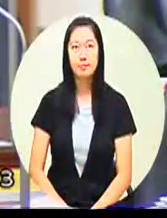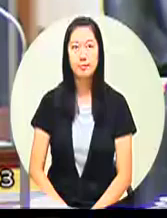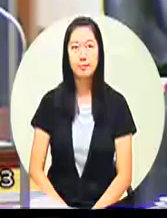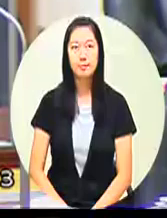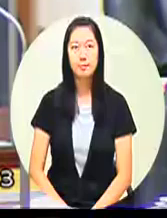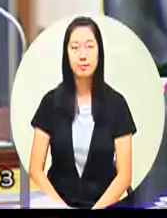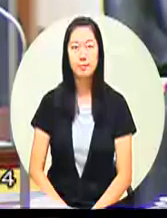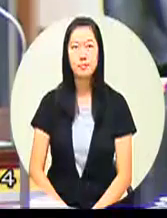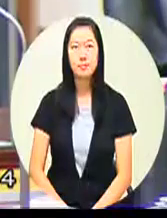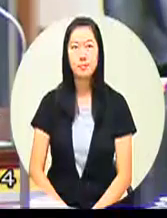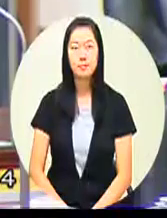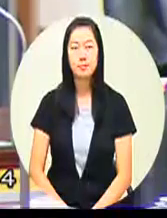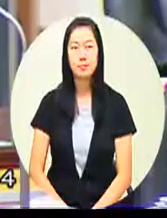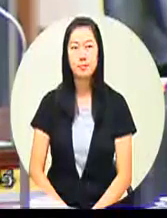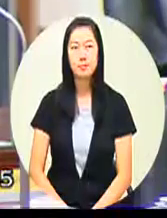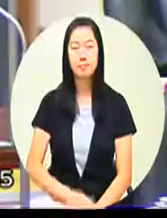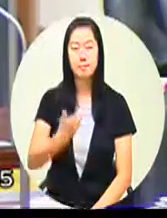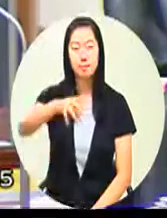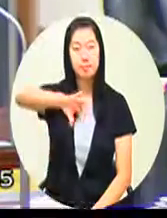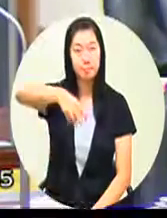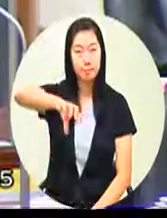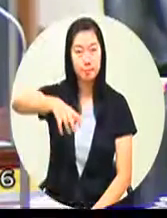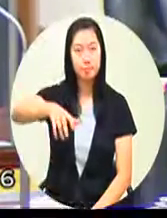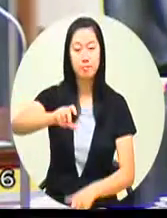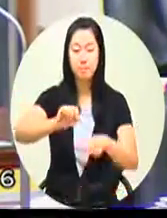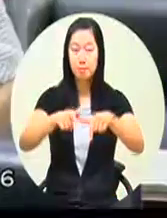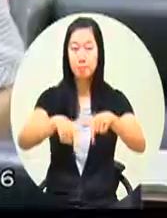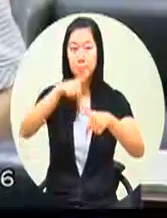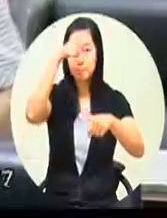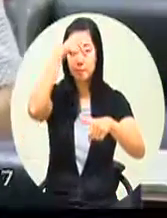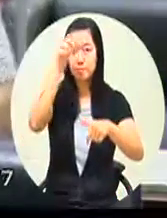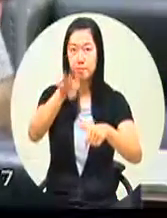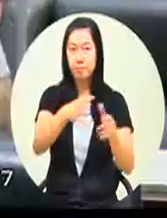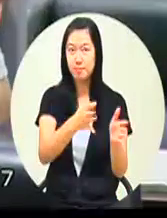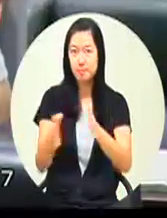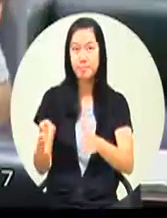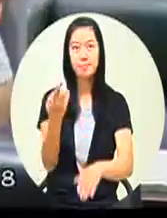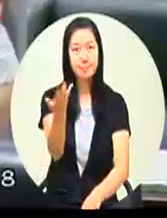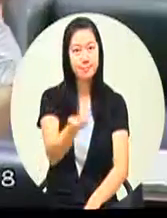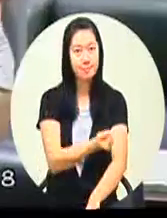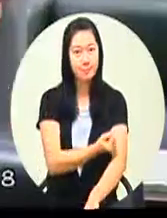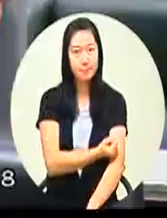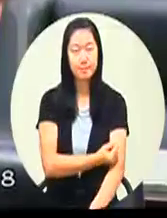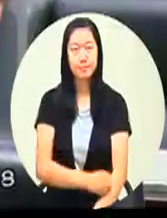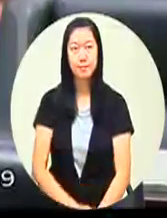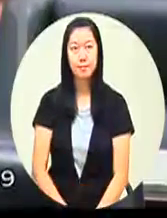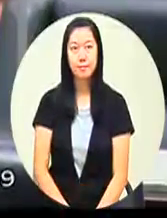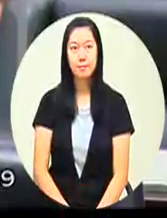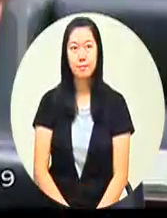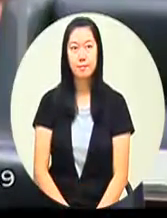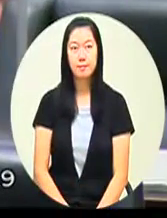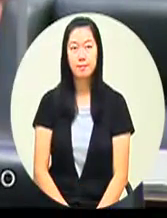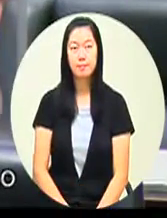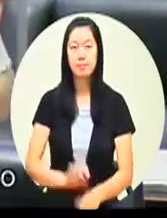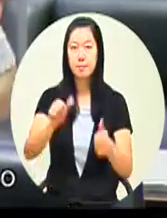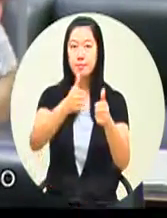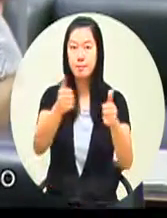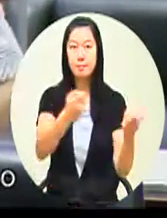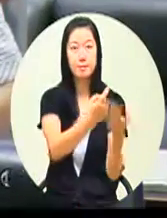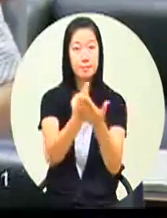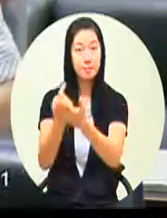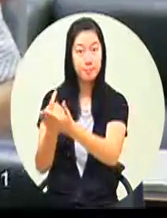水那个王经理哈，辛苦了哈。还有我们议会同仁，还有我们